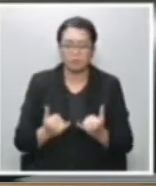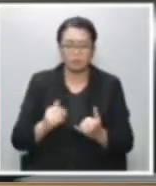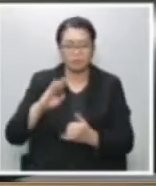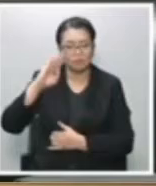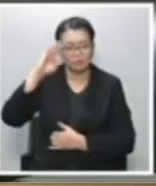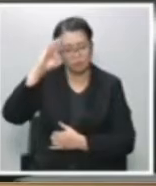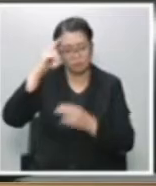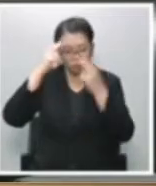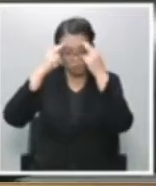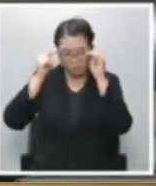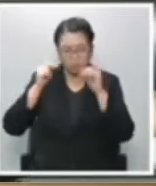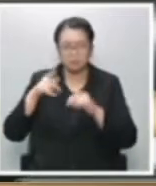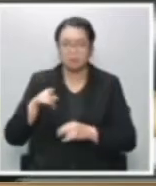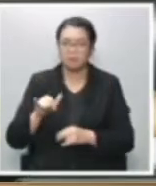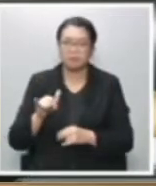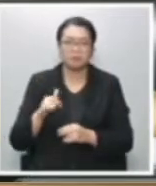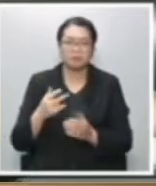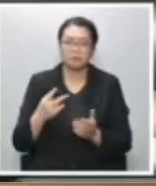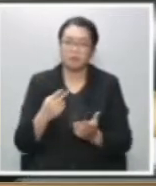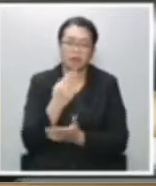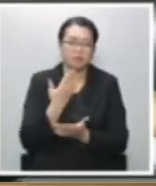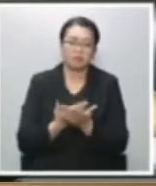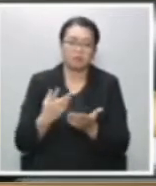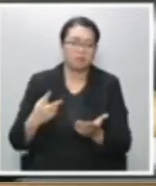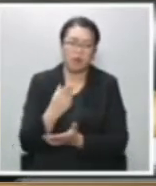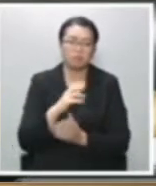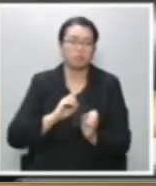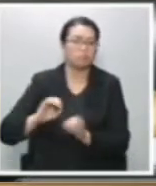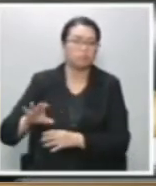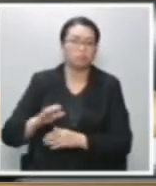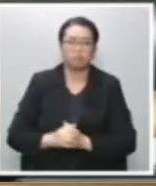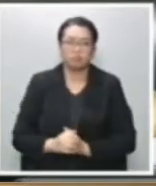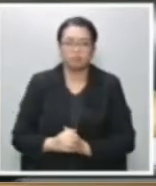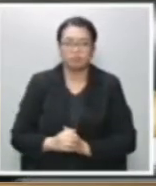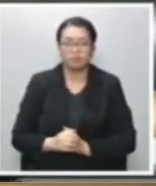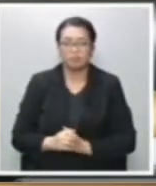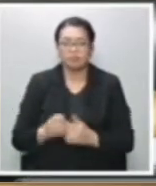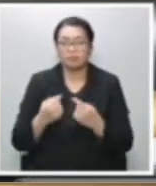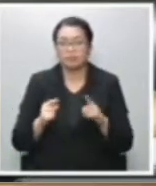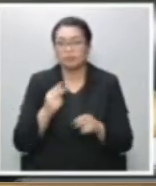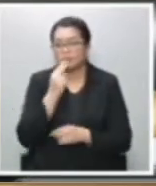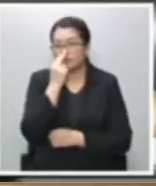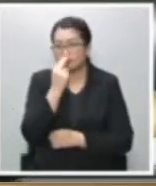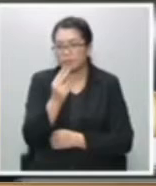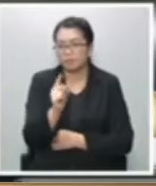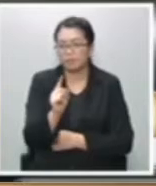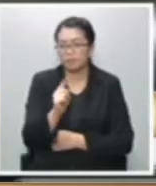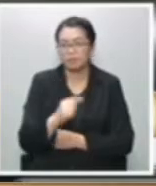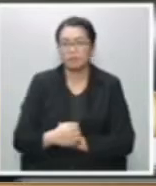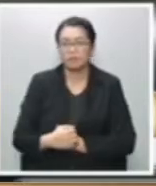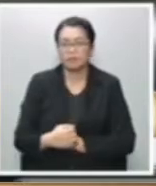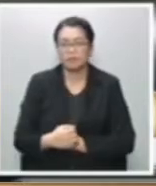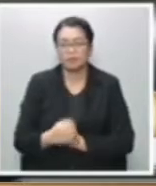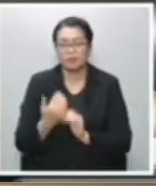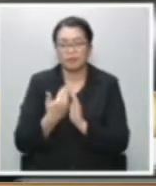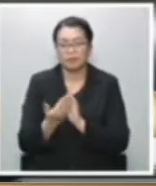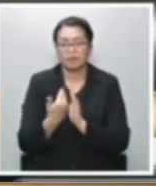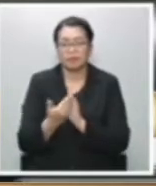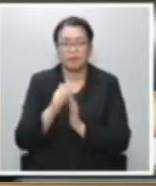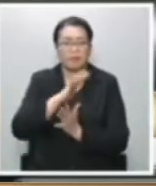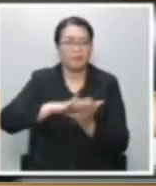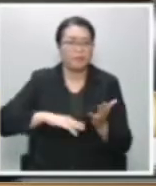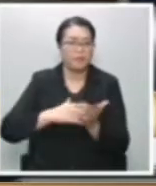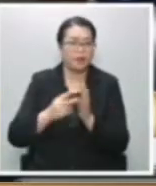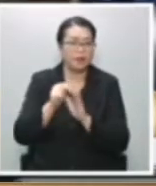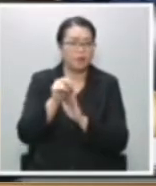ายกประยุทธ์เนี่ยก็ได้ตัดทิ้งหมดแล้วนะครับจะเห็นได้ว่านะครับในภาคอีสานเนี่ยนโยบาย